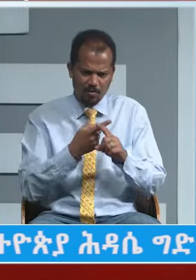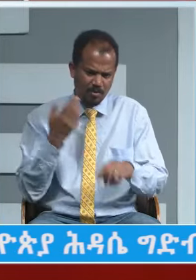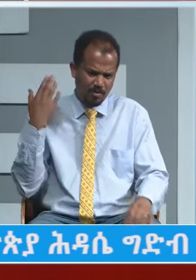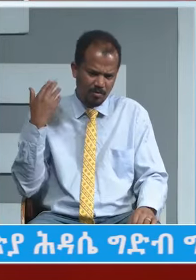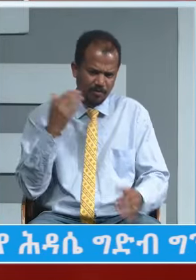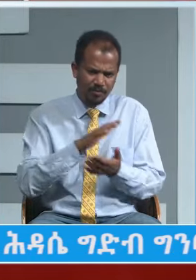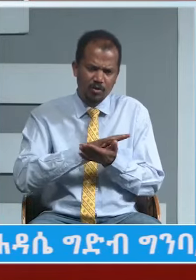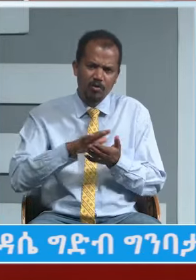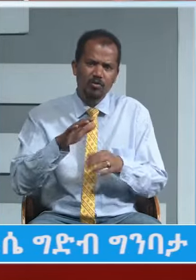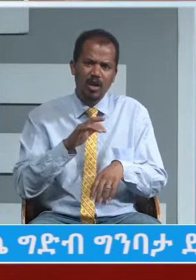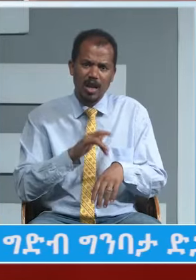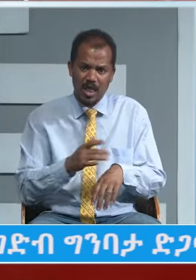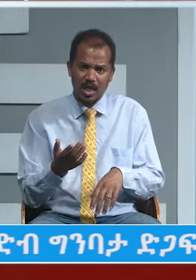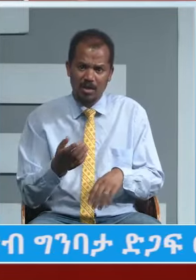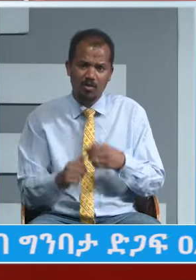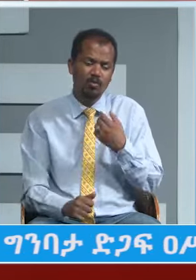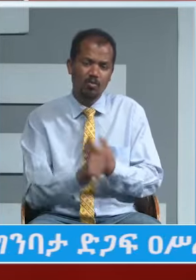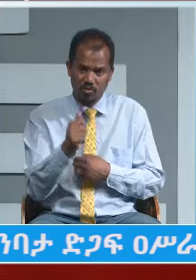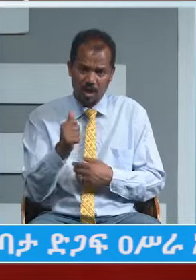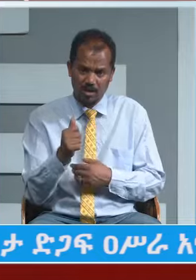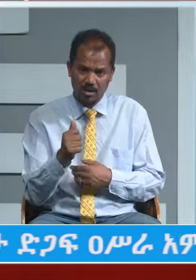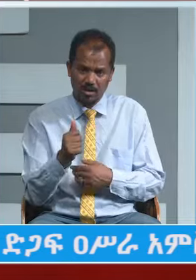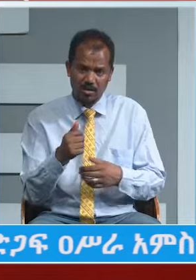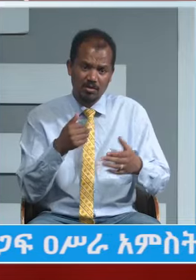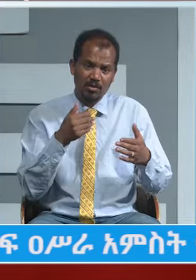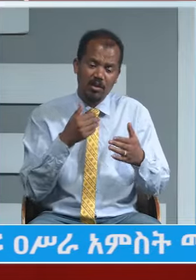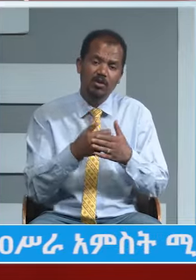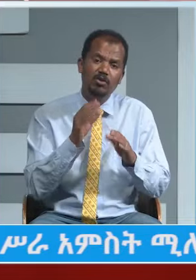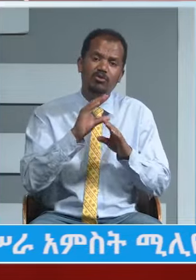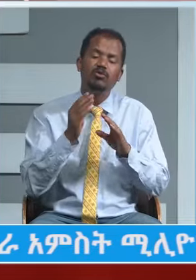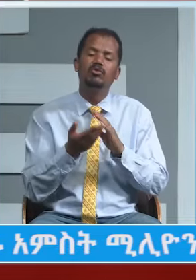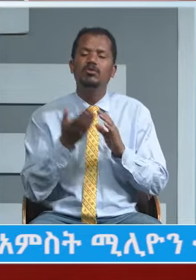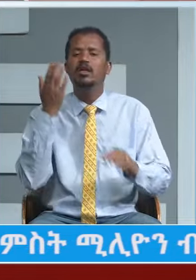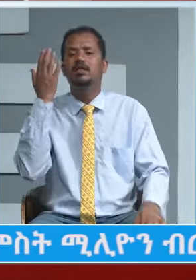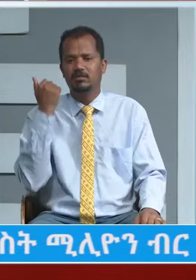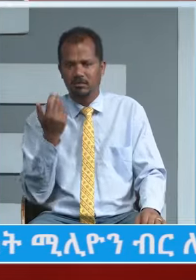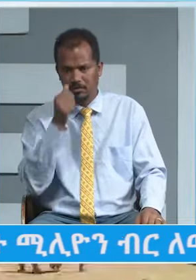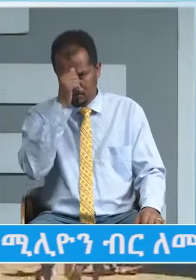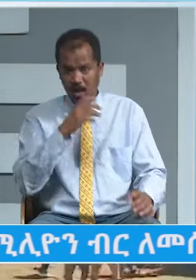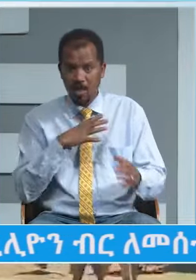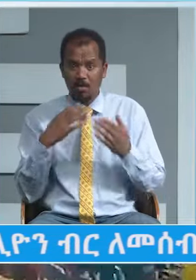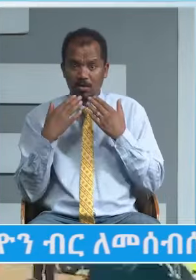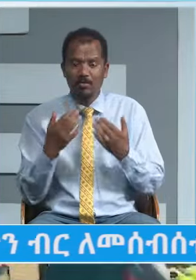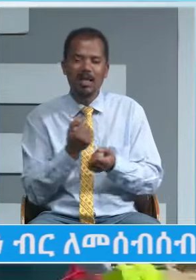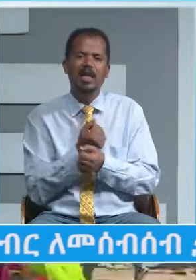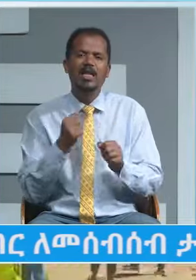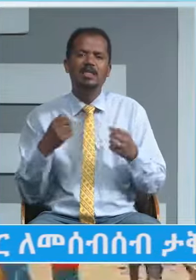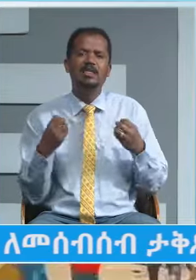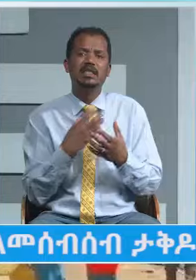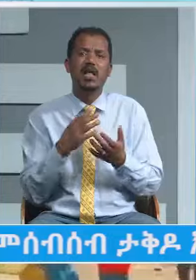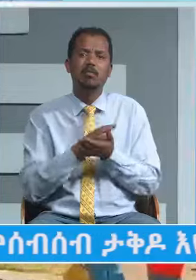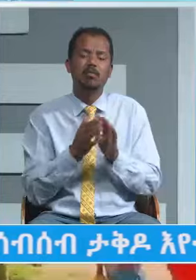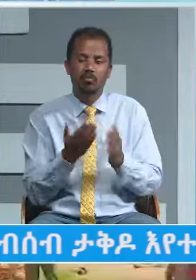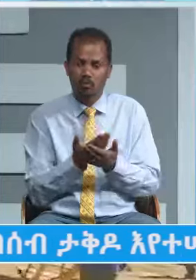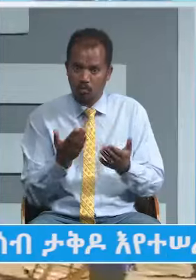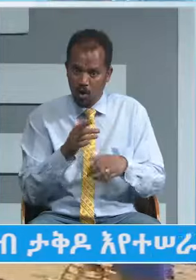ወር በፊት ንጹሃን ላይ ጉዳት ያደረሱበት ሁኔታ ነበረ። አቶ ተመስገን ለደህንነት